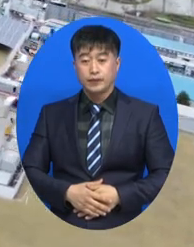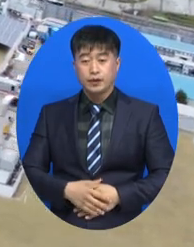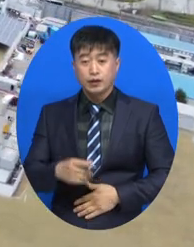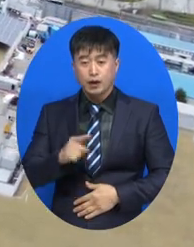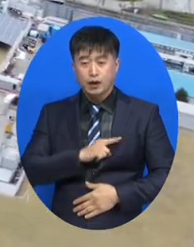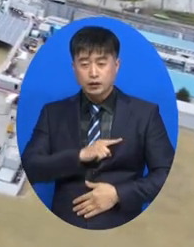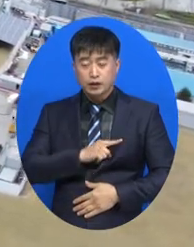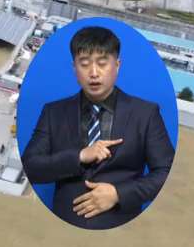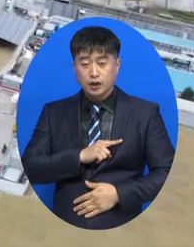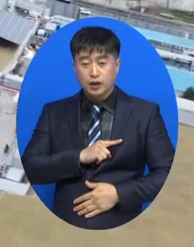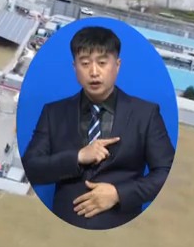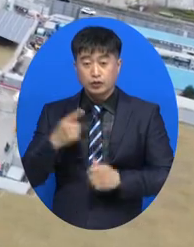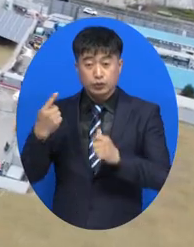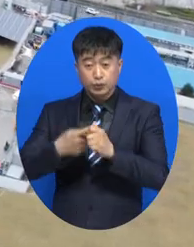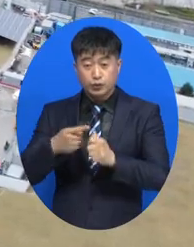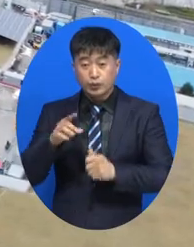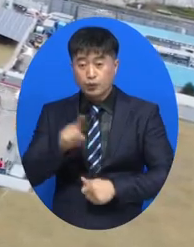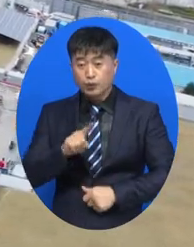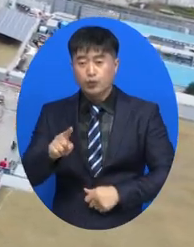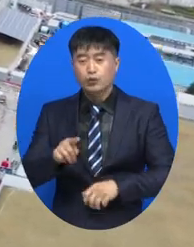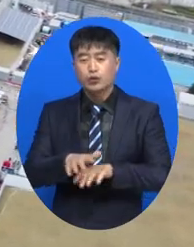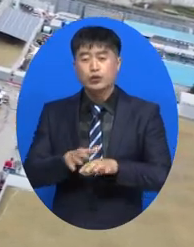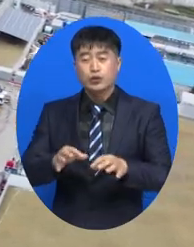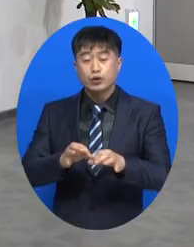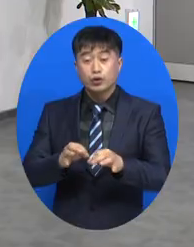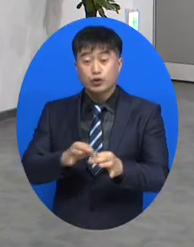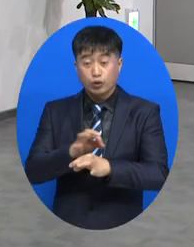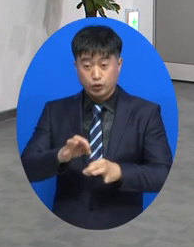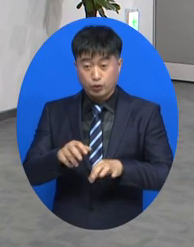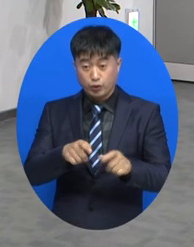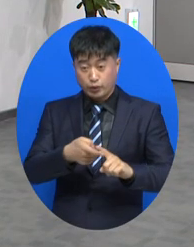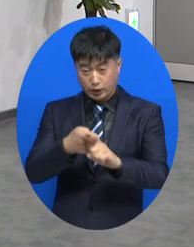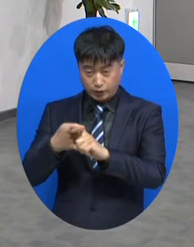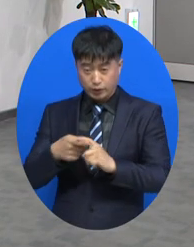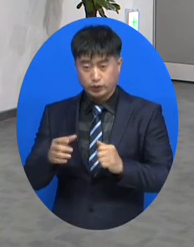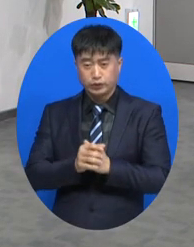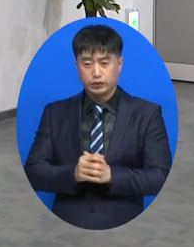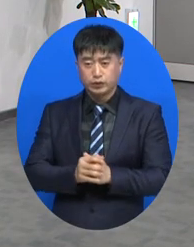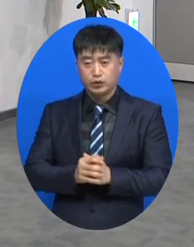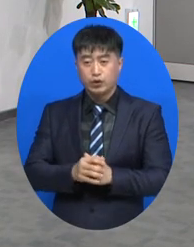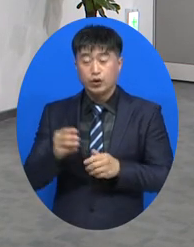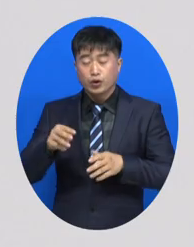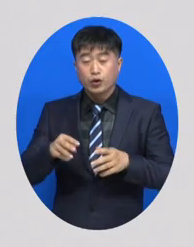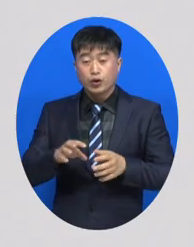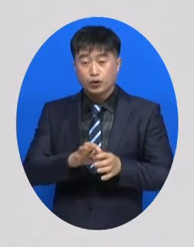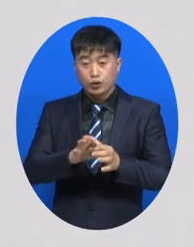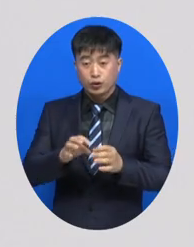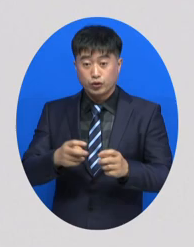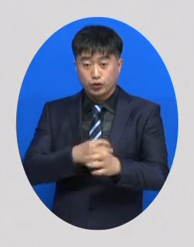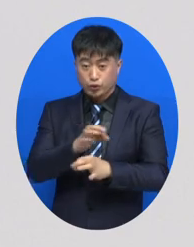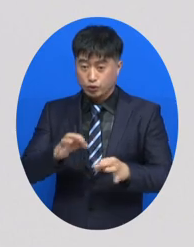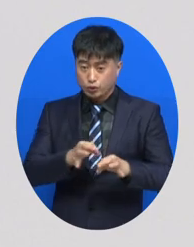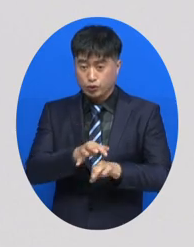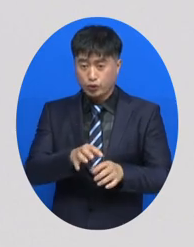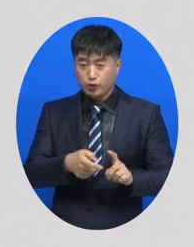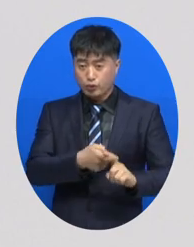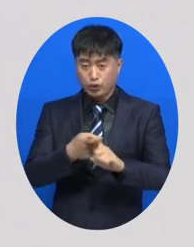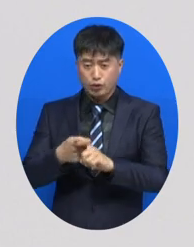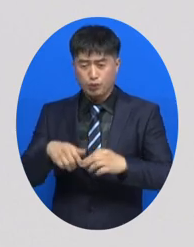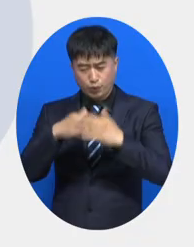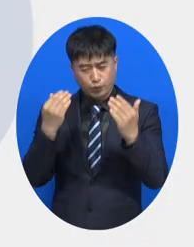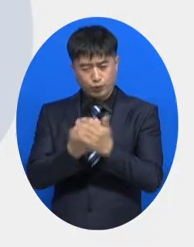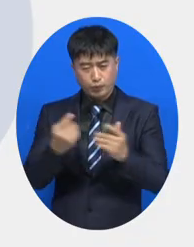가장 눈에 띄는 건 경제 관련 조직 설계도입니다. 현행 경제부지사 소관 부서는 싹 바뀐다고 보면